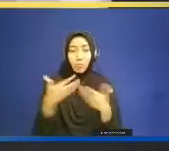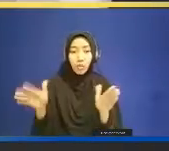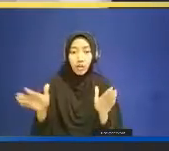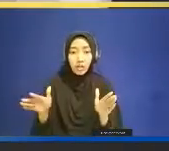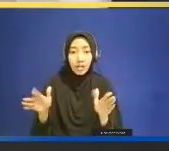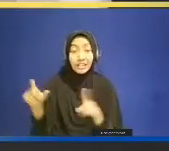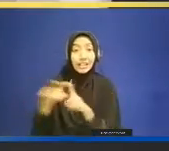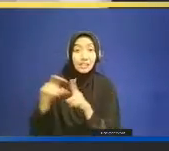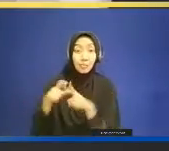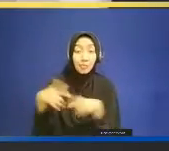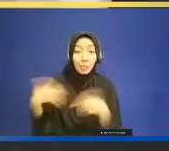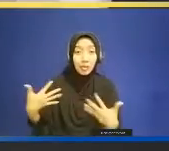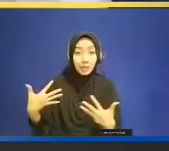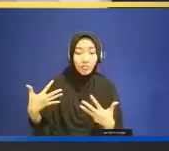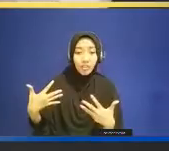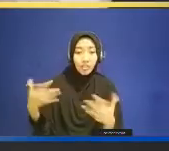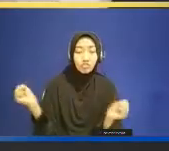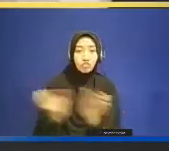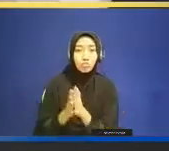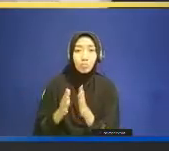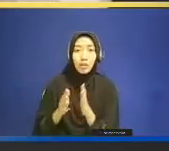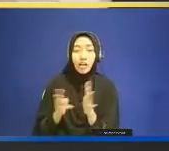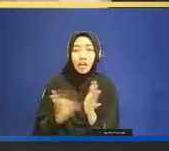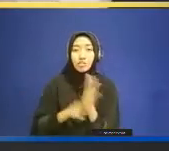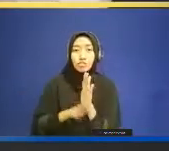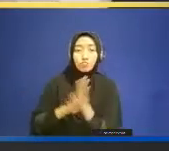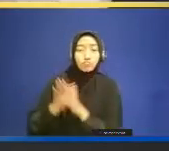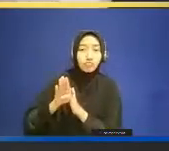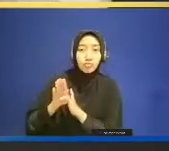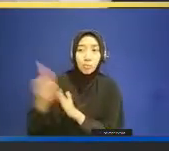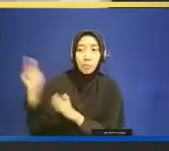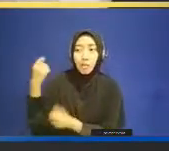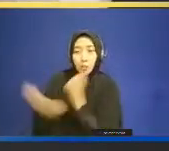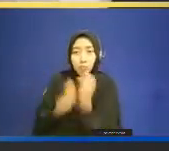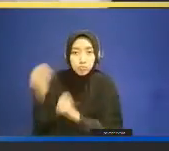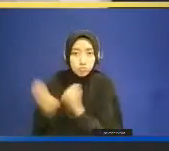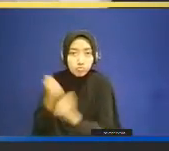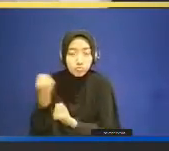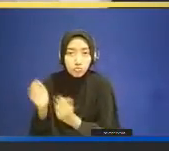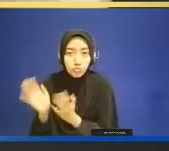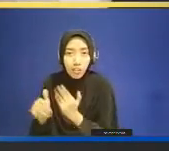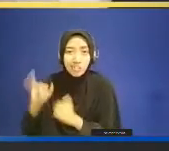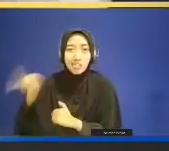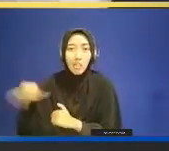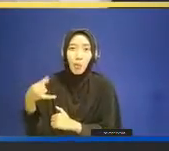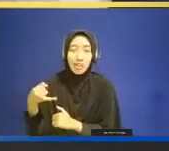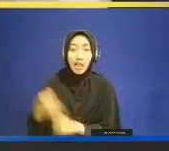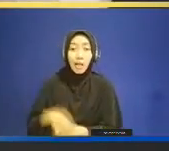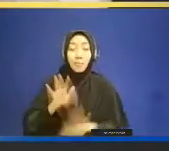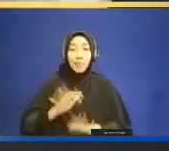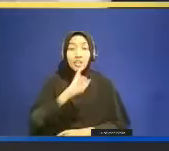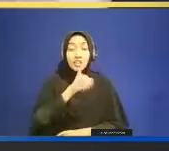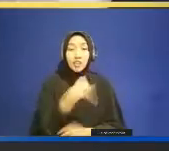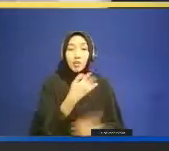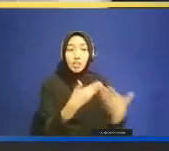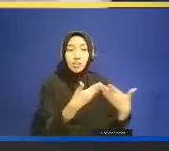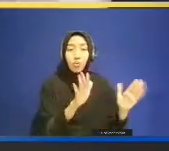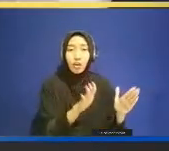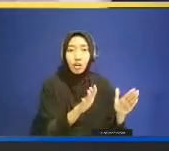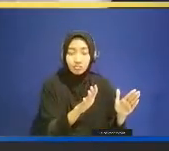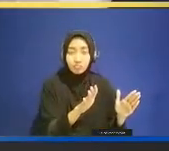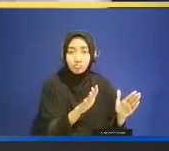terjadi dengan Desember jumlah kasusnya naik pemerintah harus piton Lagi Januari Januari dibuka